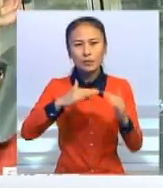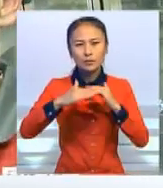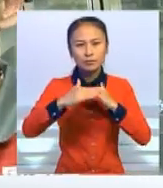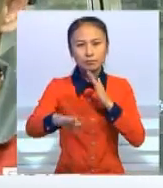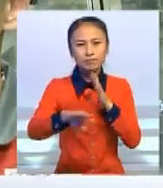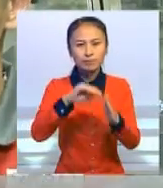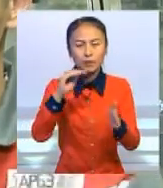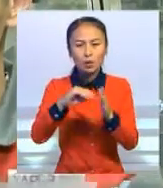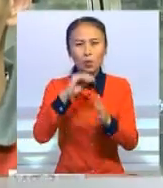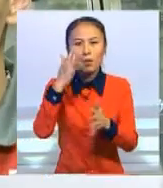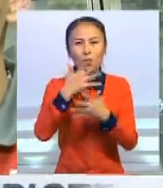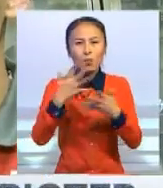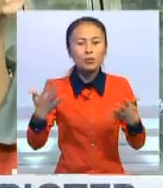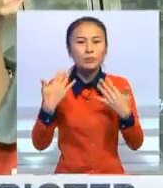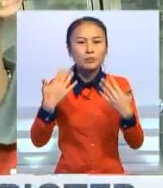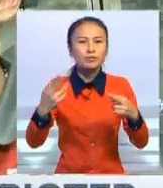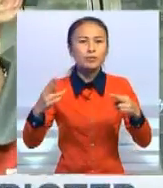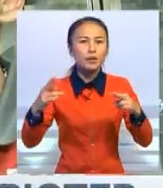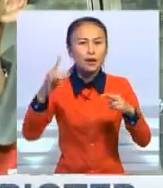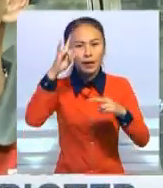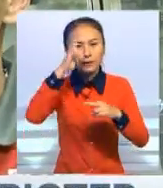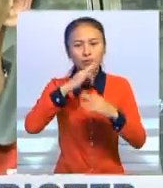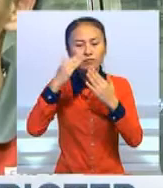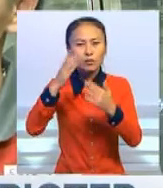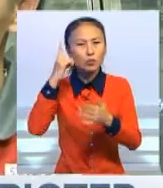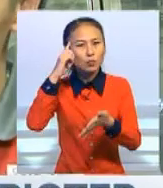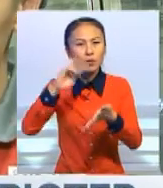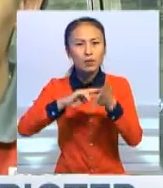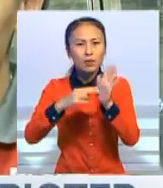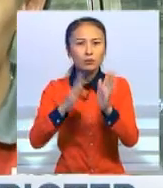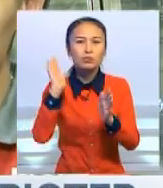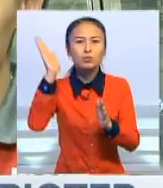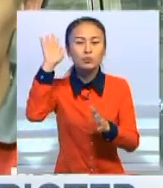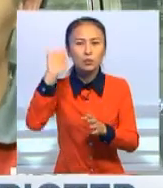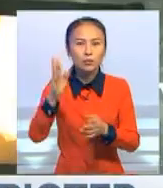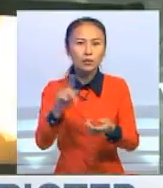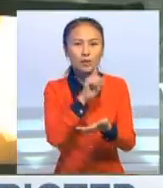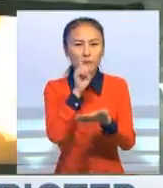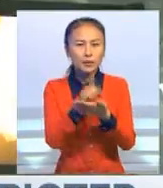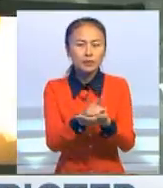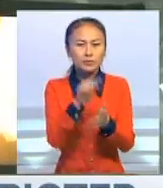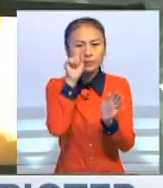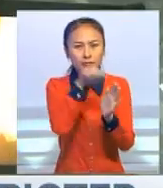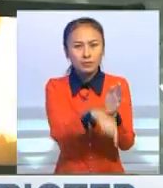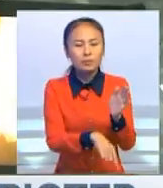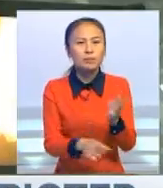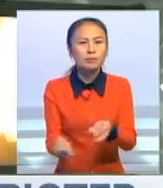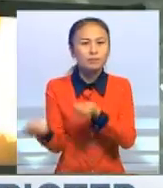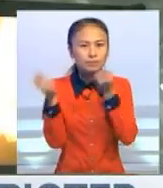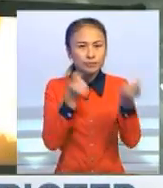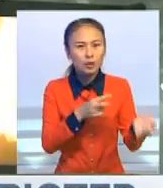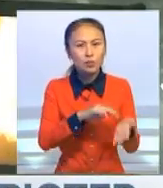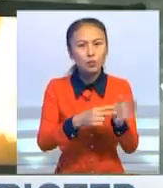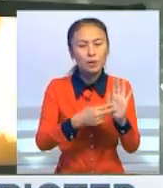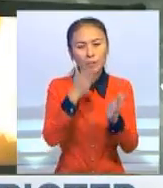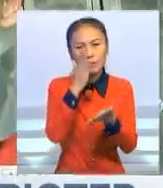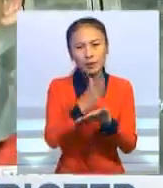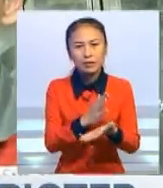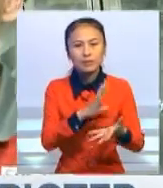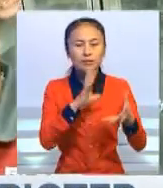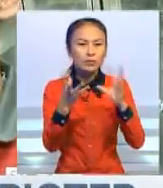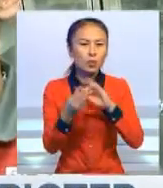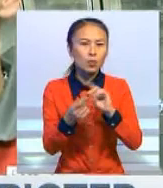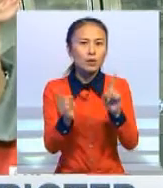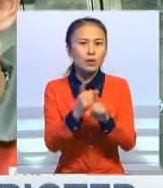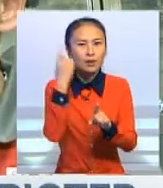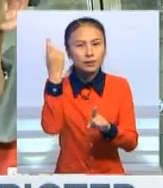темір жолына арналған рельстер шығарып жатырмыз, бірақ алда жылда ТМД елдерінің ішіне де апаруға да жоспарда бар. Жабдықтардың